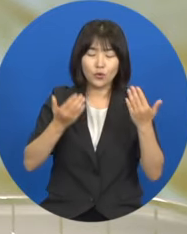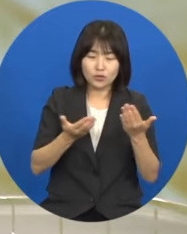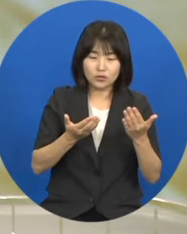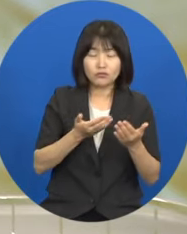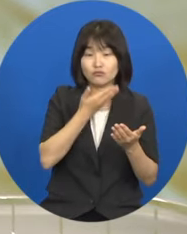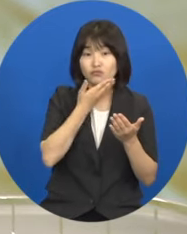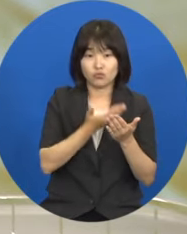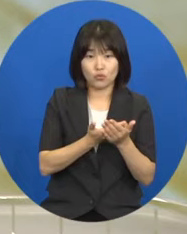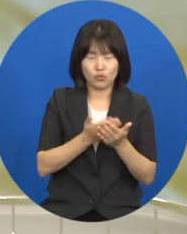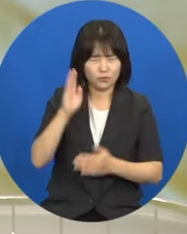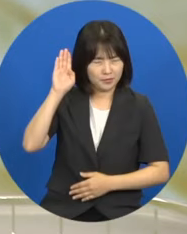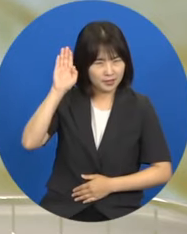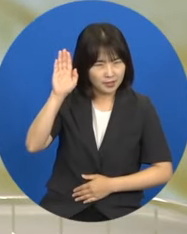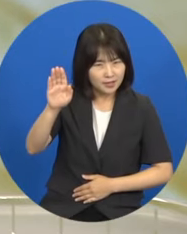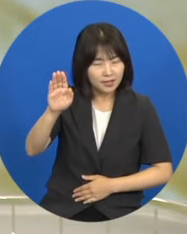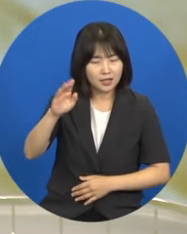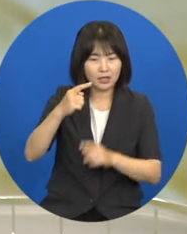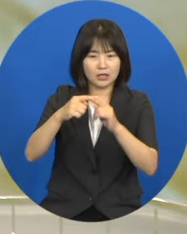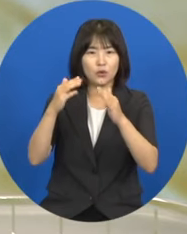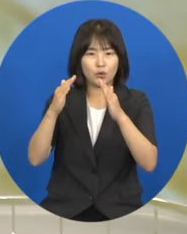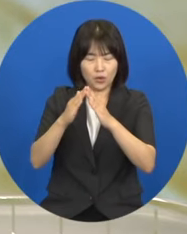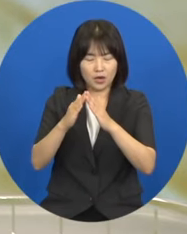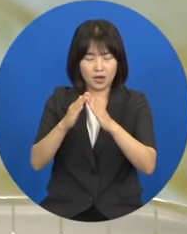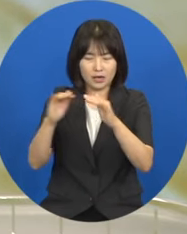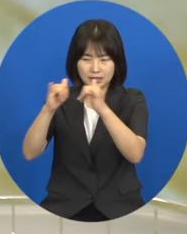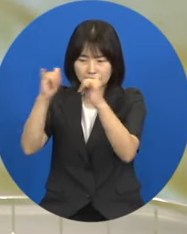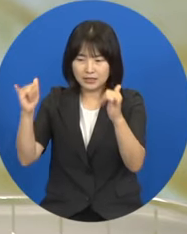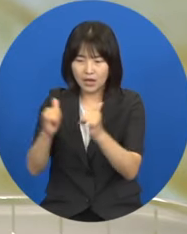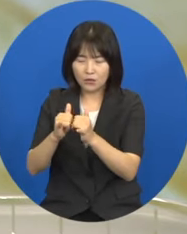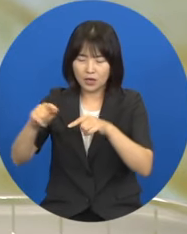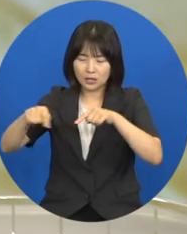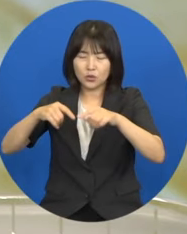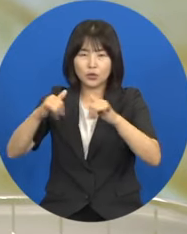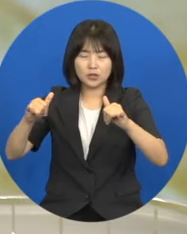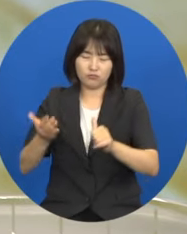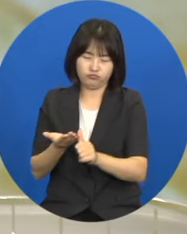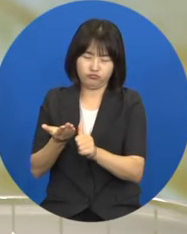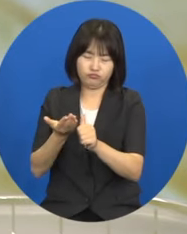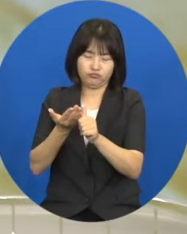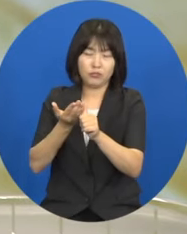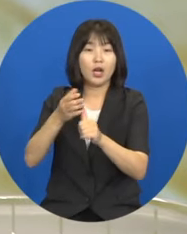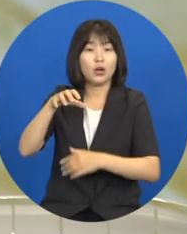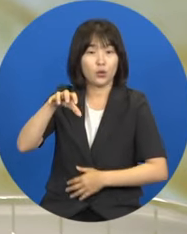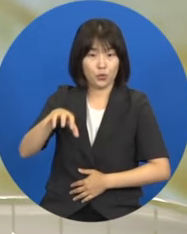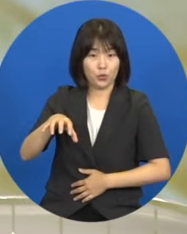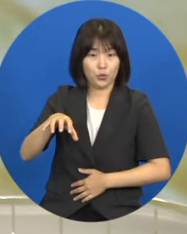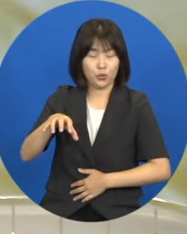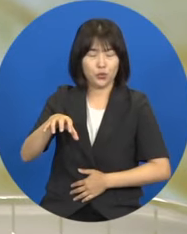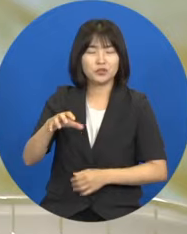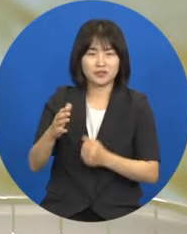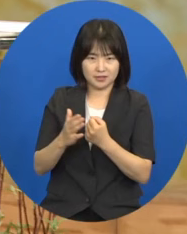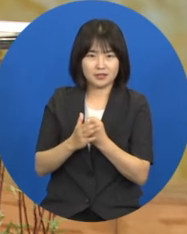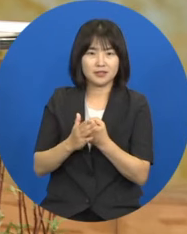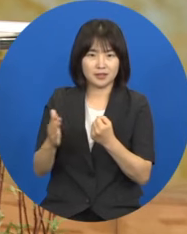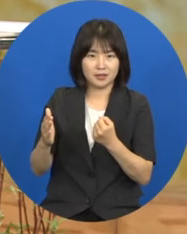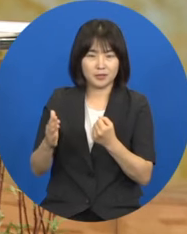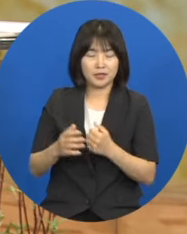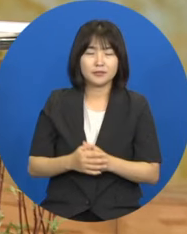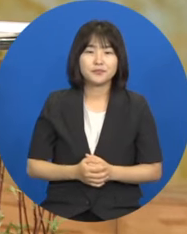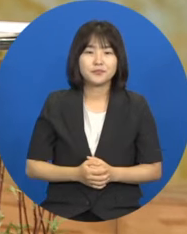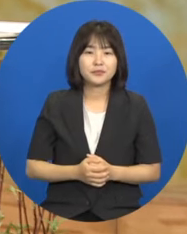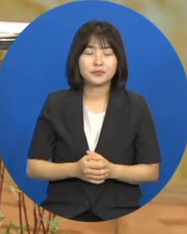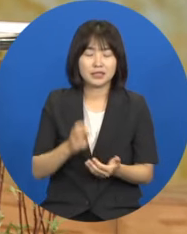중요합니다. 미래의 교회와 사회의 지도자를 양성하는 교육기관이기 때문에 그렇습니다. 특별히